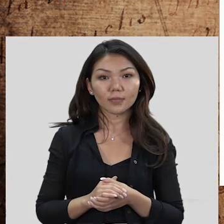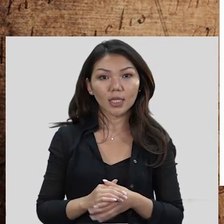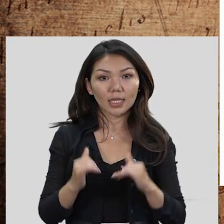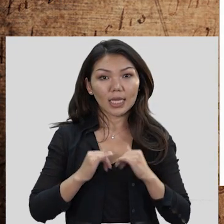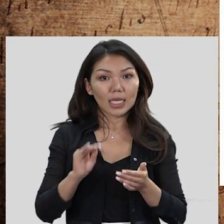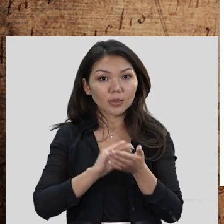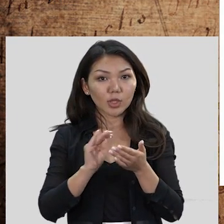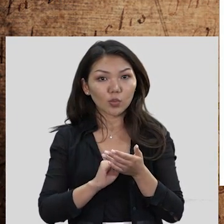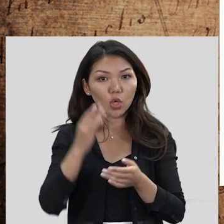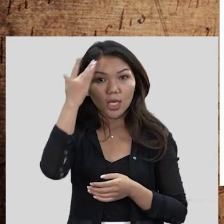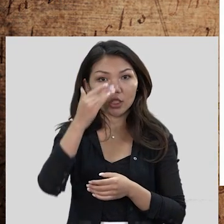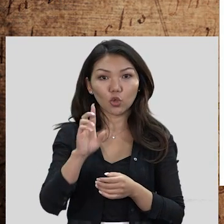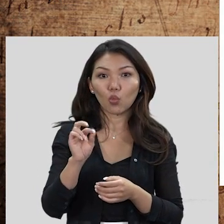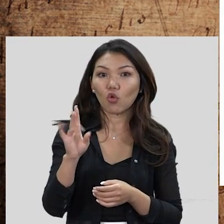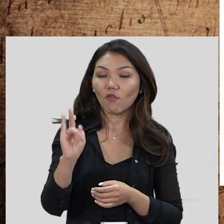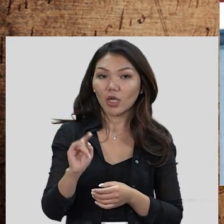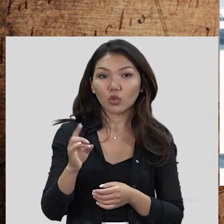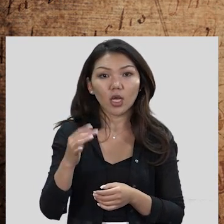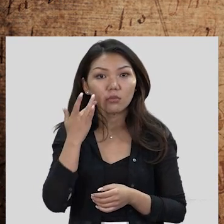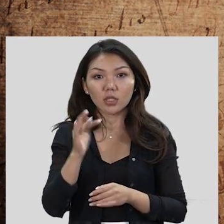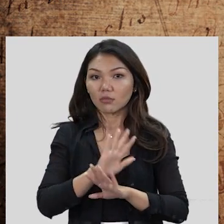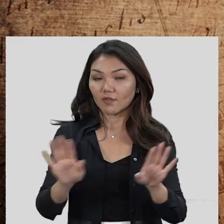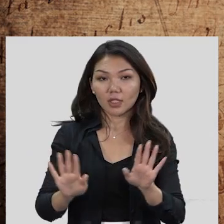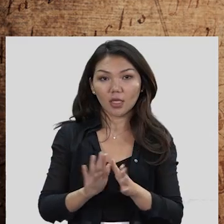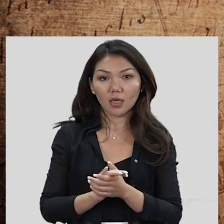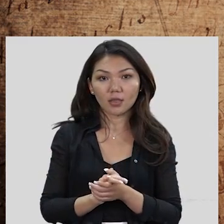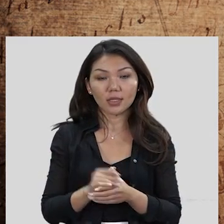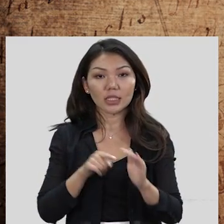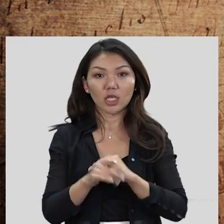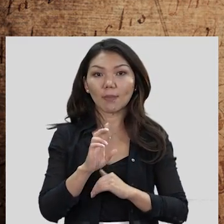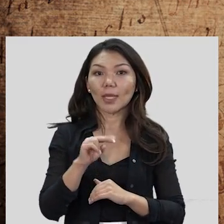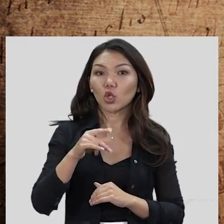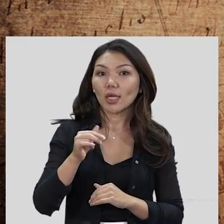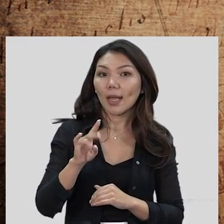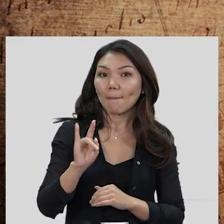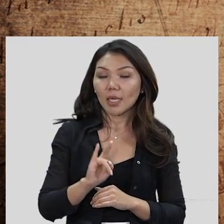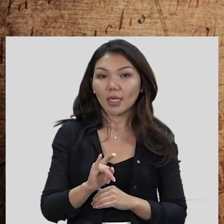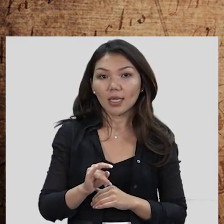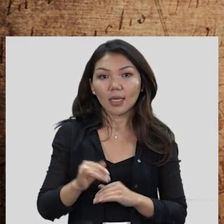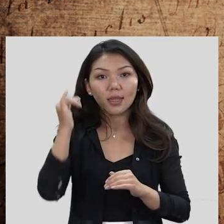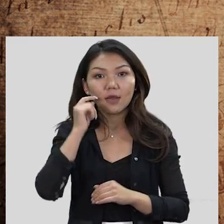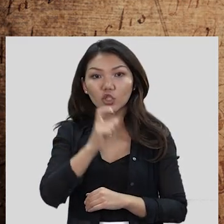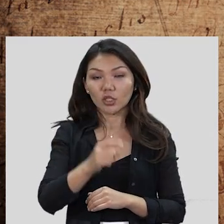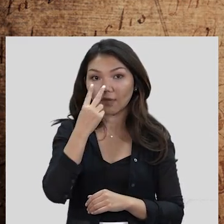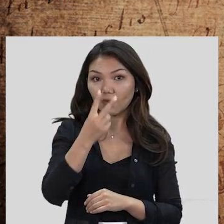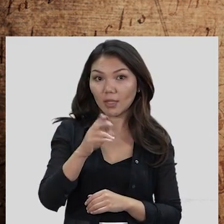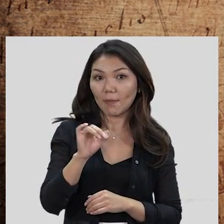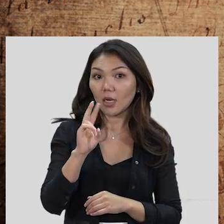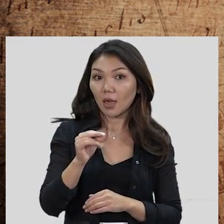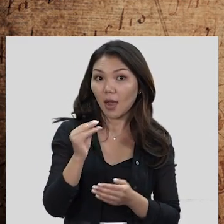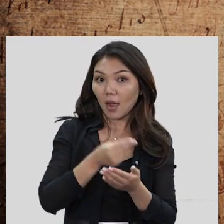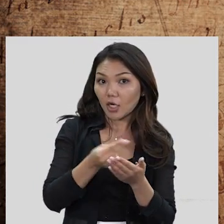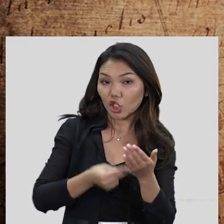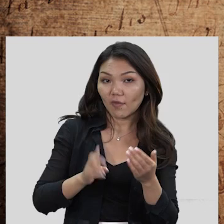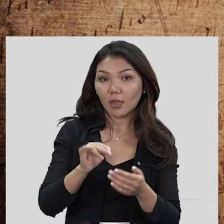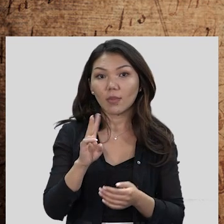для нас письмо значат буквы но так было не всегда начала были пиктограммы древний человека видел быка и рисовал bk например